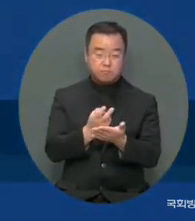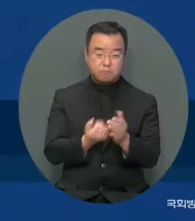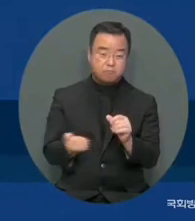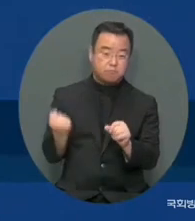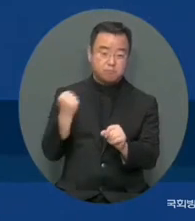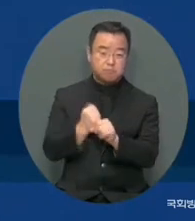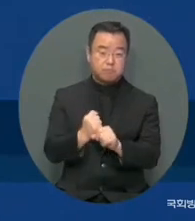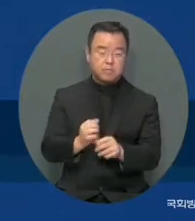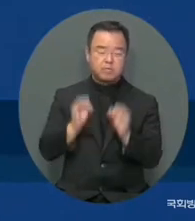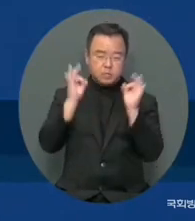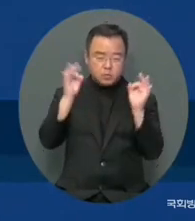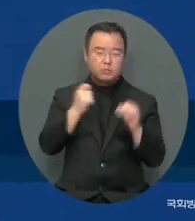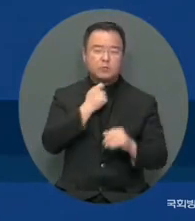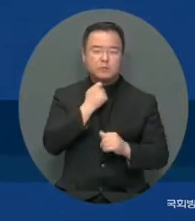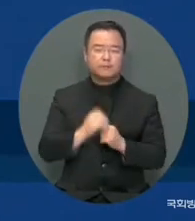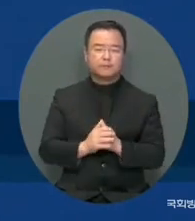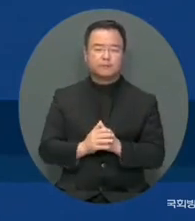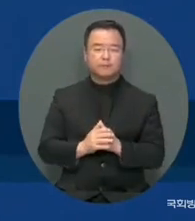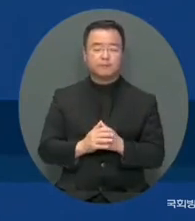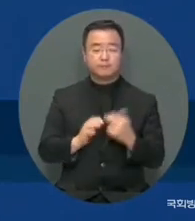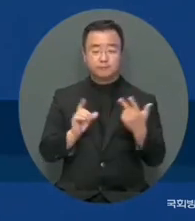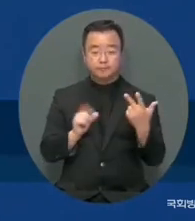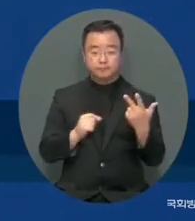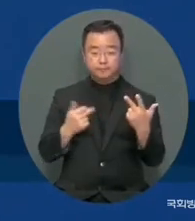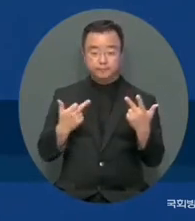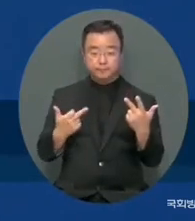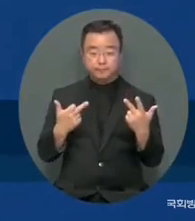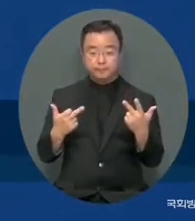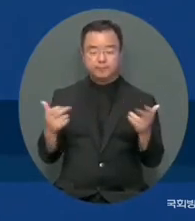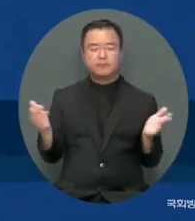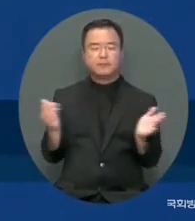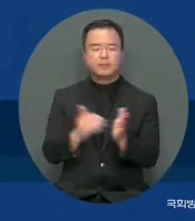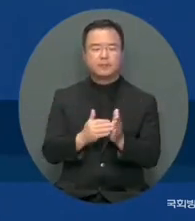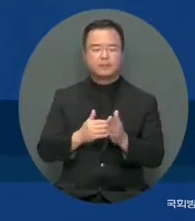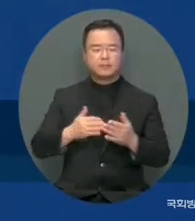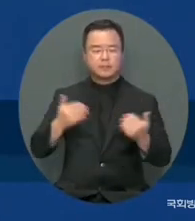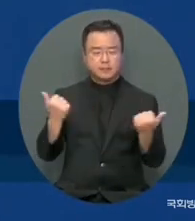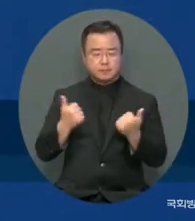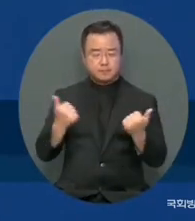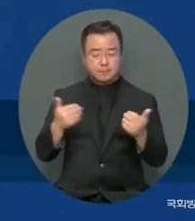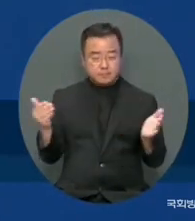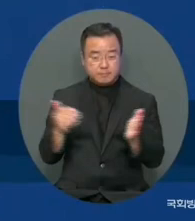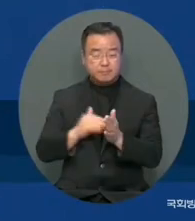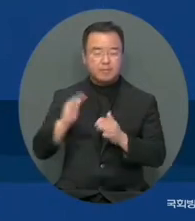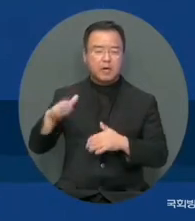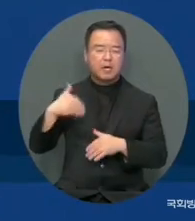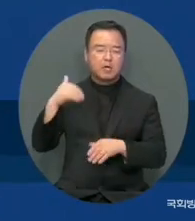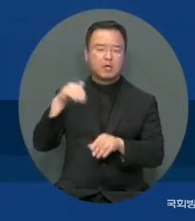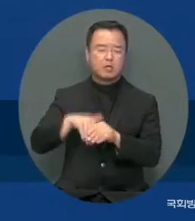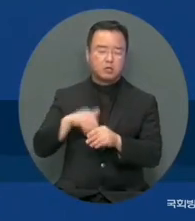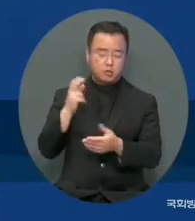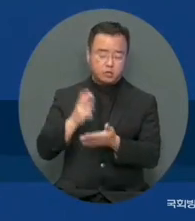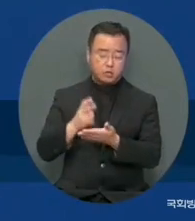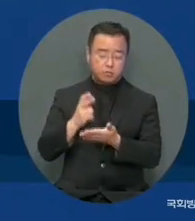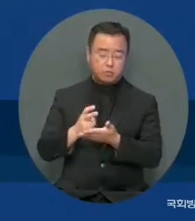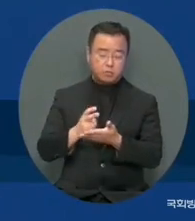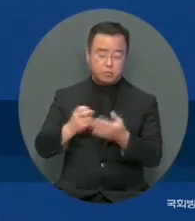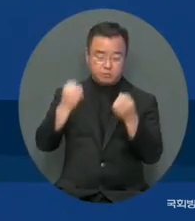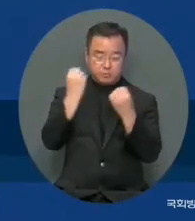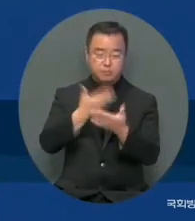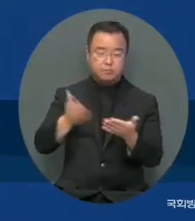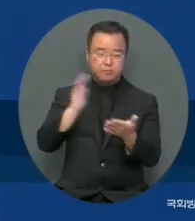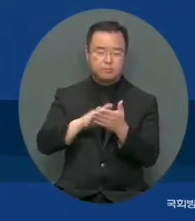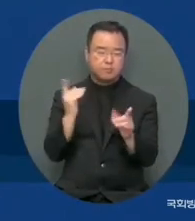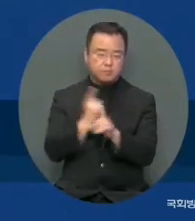다하겠습니다. 재헌절까지는 선거제도 개편 협상을 마무리하고 재헌절부터는 본격적인 개헌 추진에